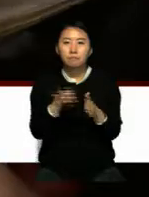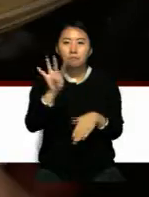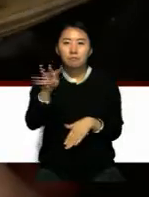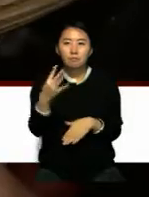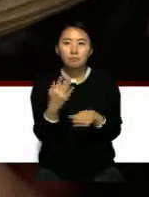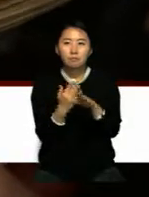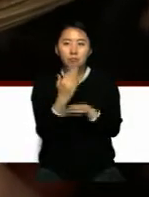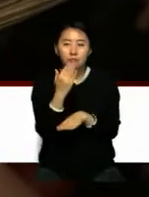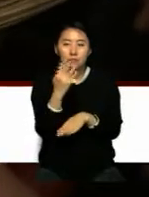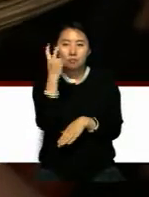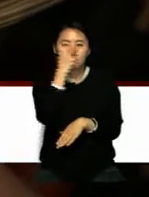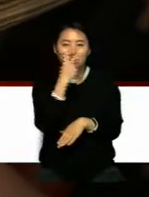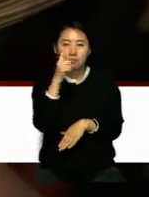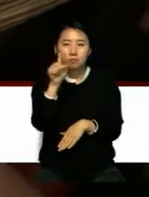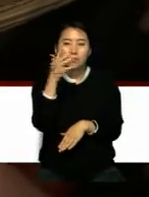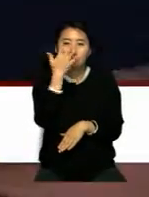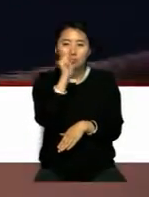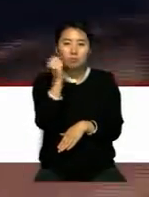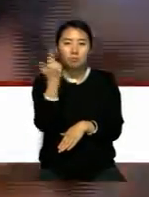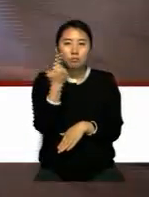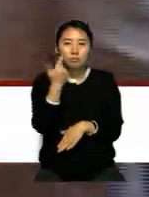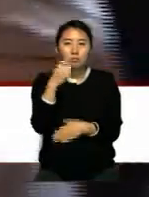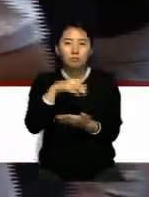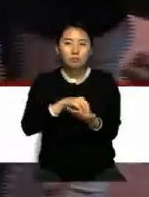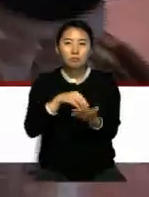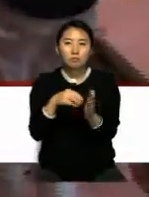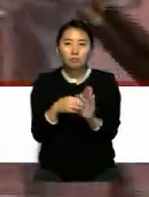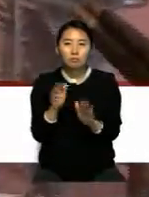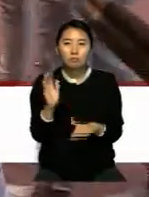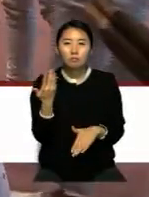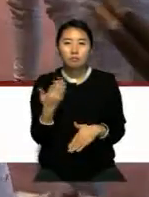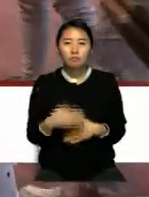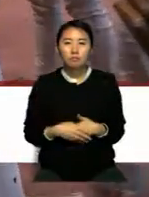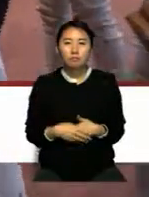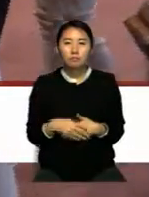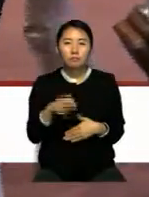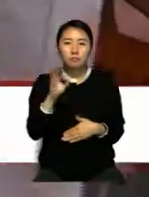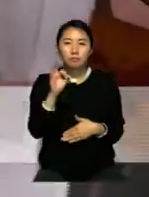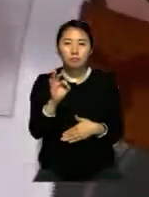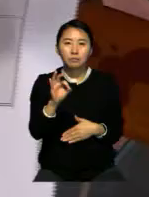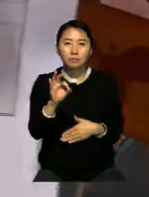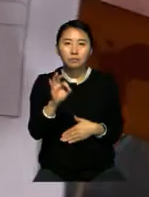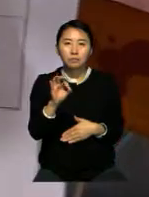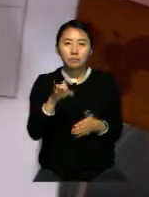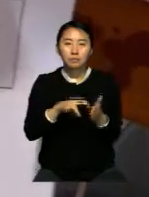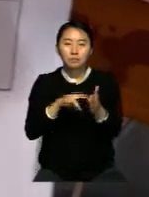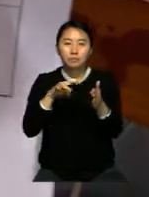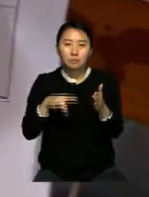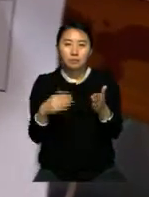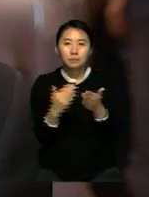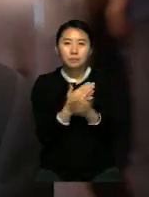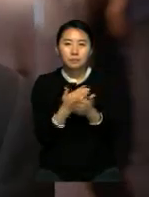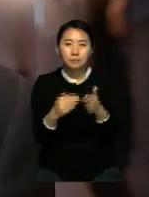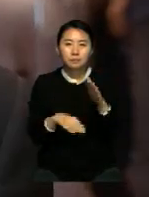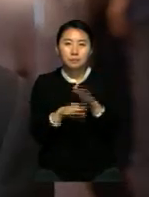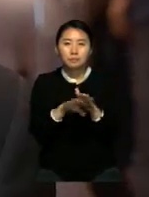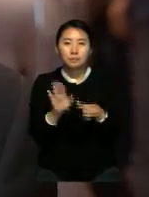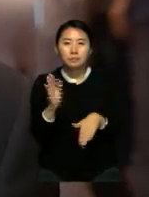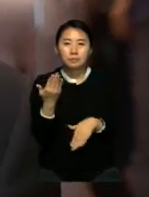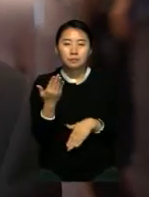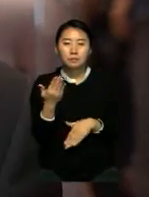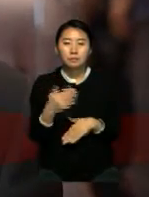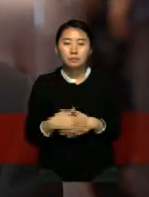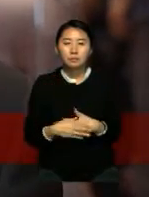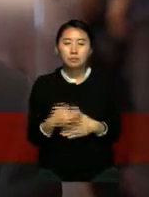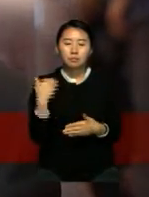400점, 감정가는 1억 6천만 원에 달합니다. 돈은 낙찰가를 세금으로 충당합니다. 저는 이제